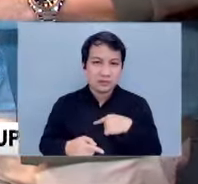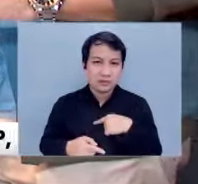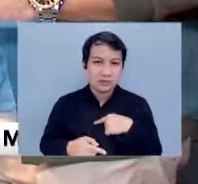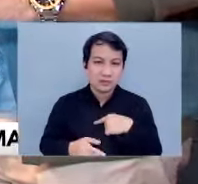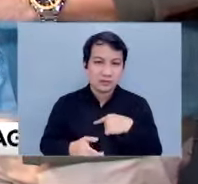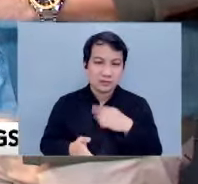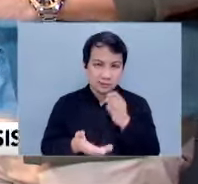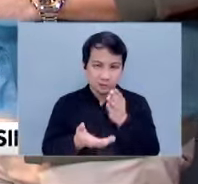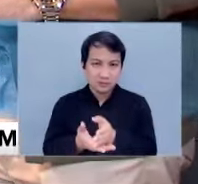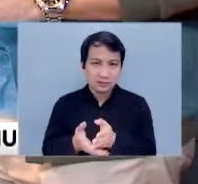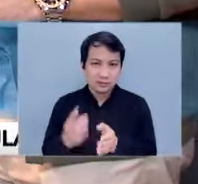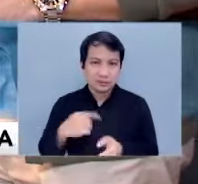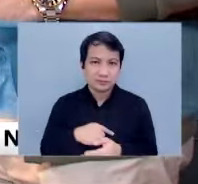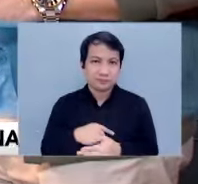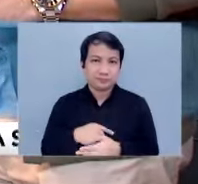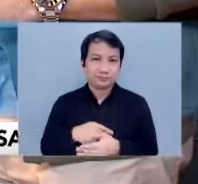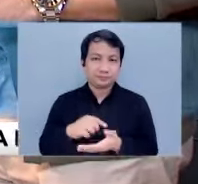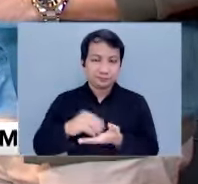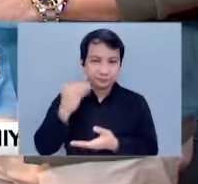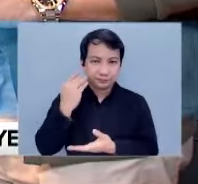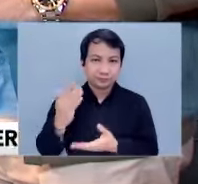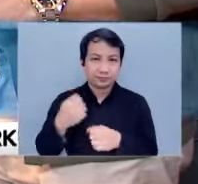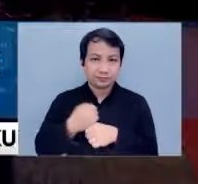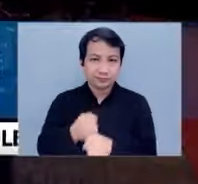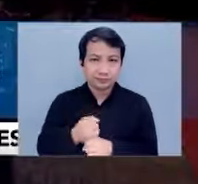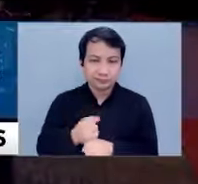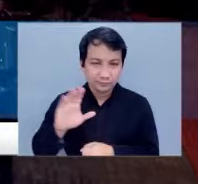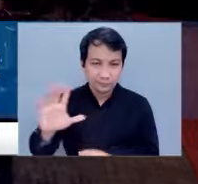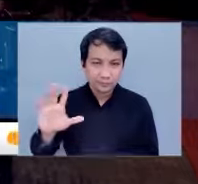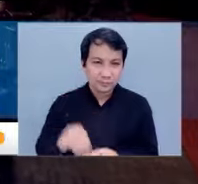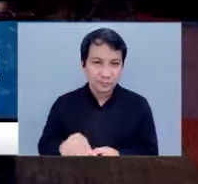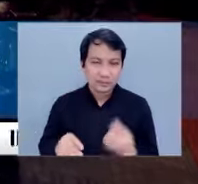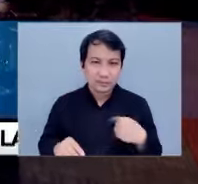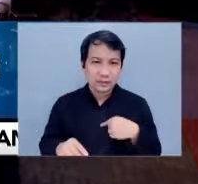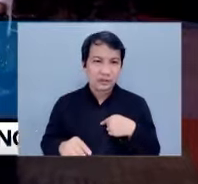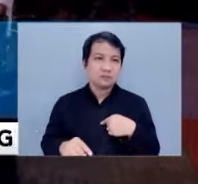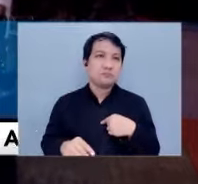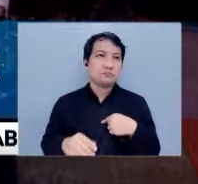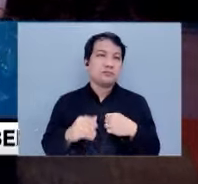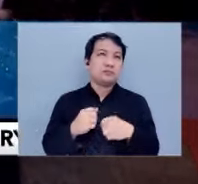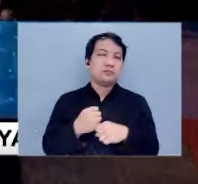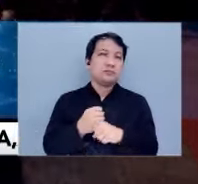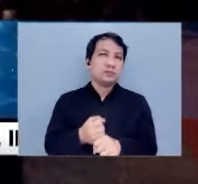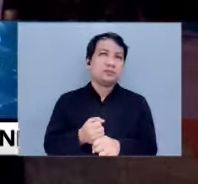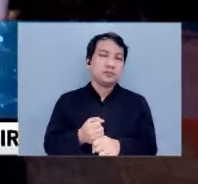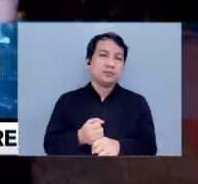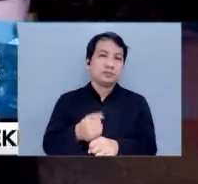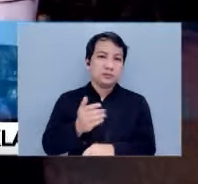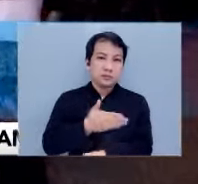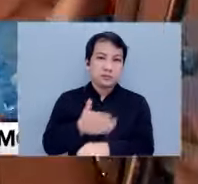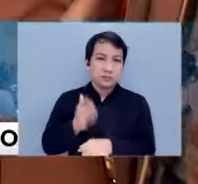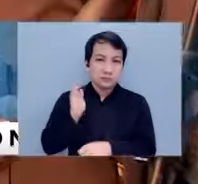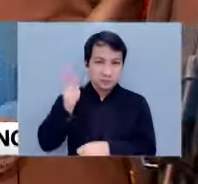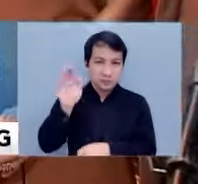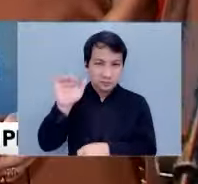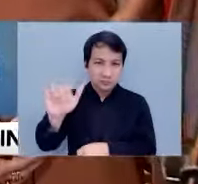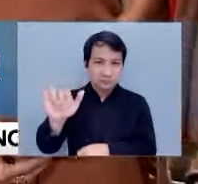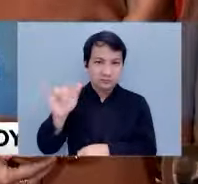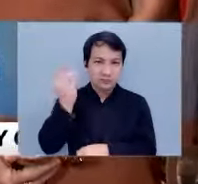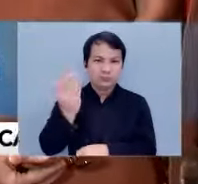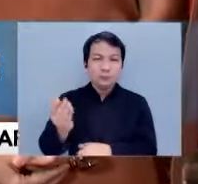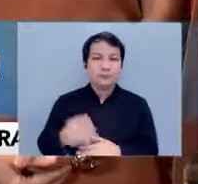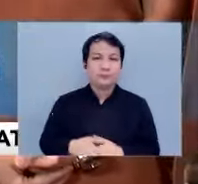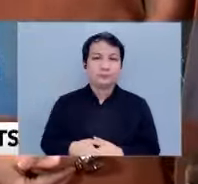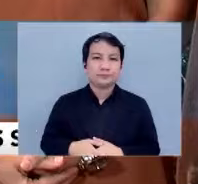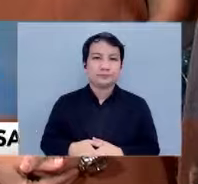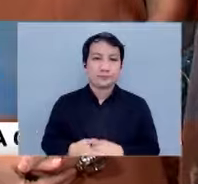you? Lalo na when you were making this song. I think it's yung kantang sa susunod na habang buhay. Ang masasabi